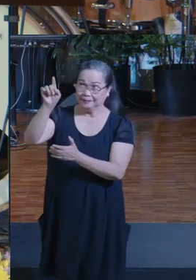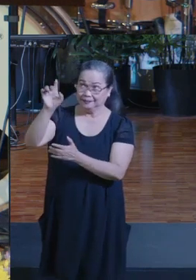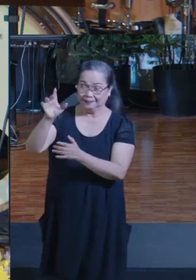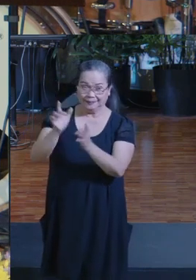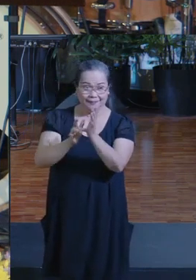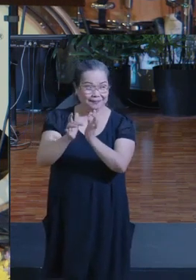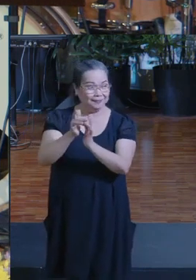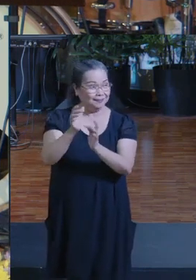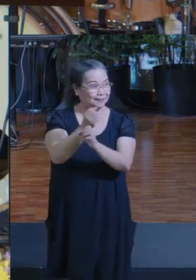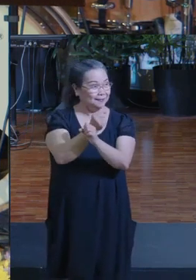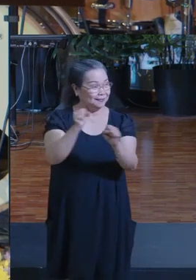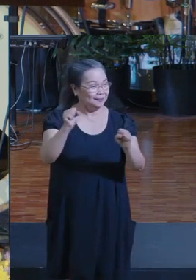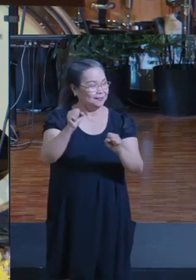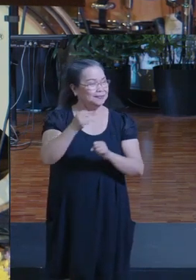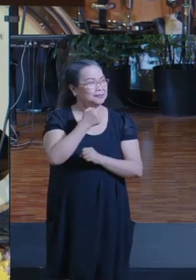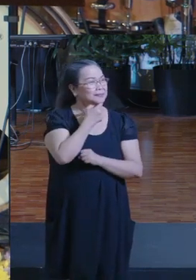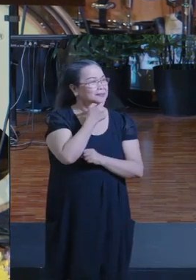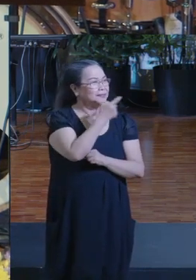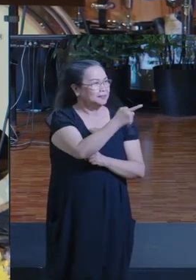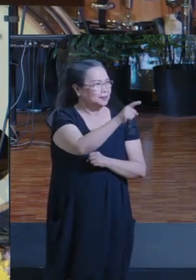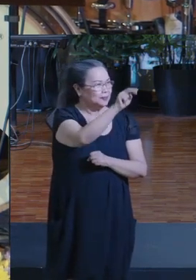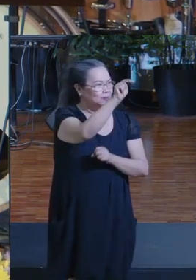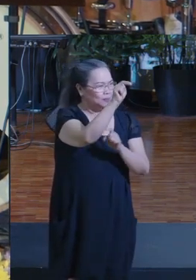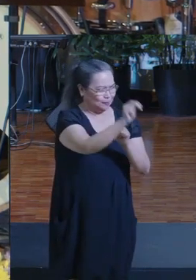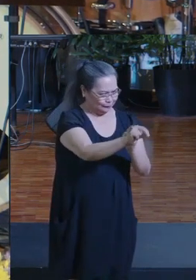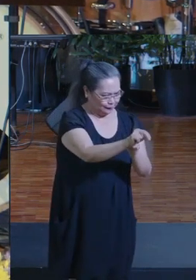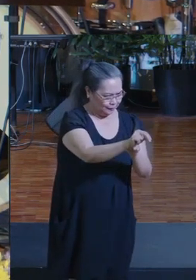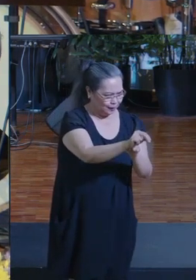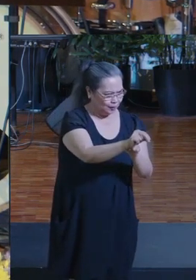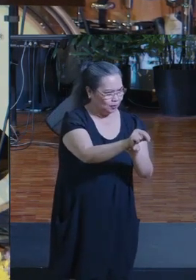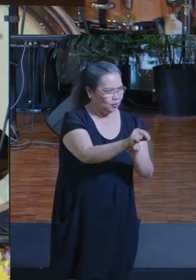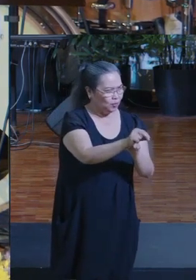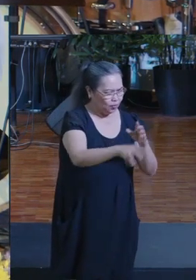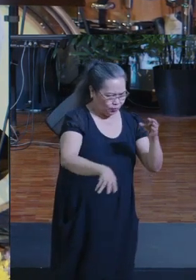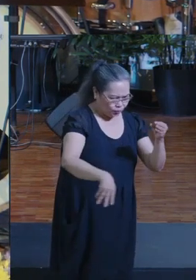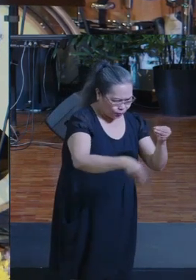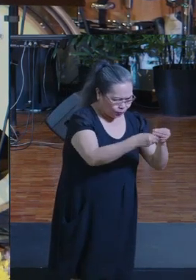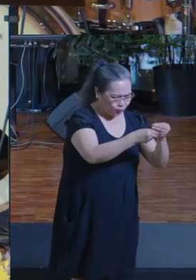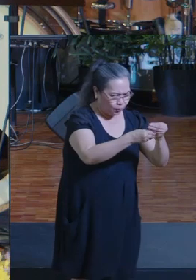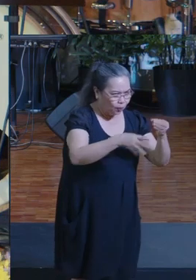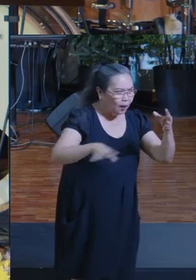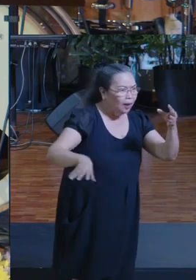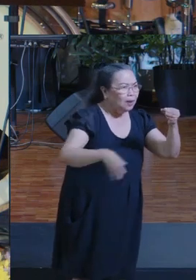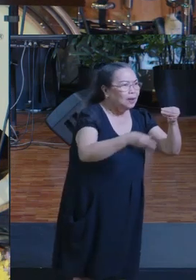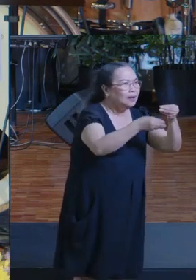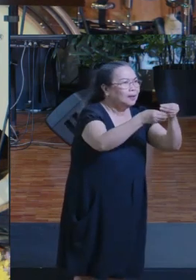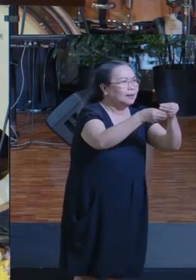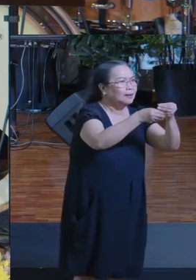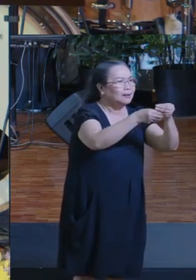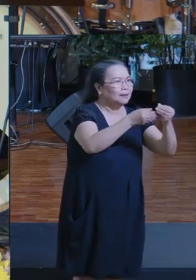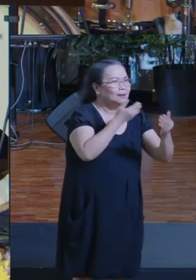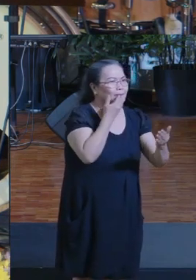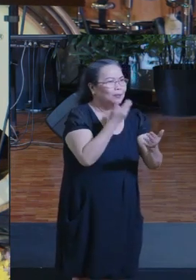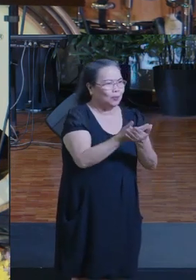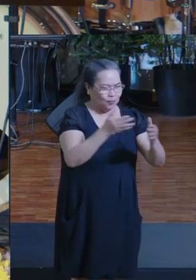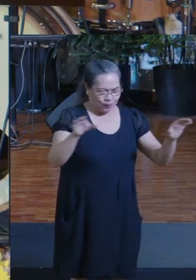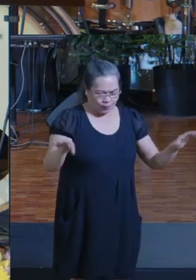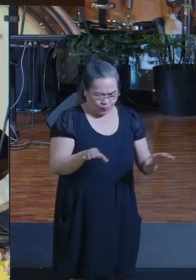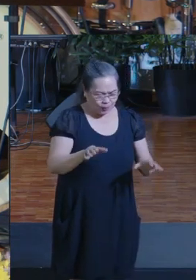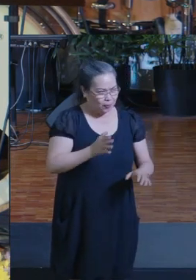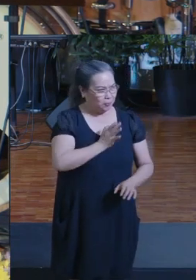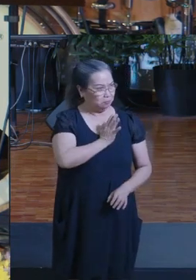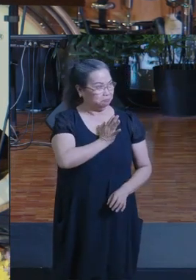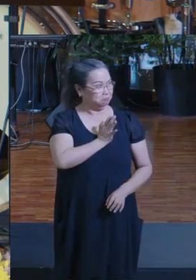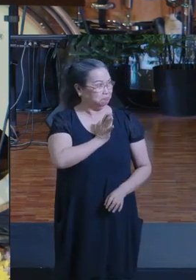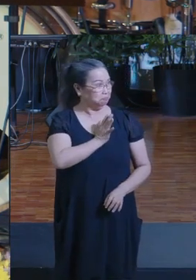ating kaligtasan, ang wika nila, dapat natin itong dagdagan ng mabubuting gawa o